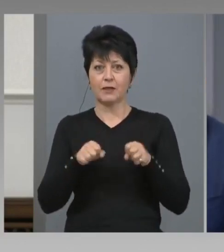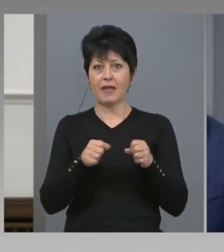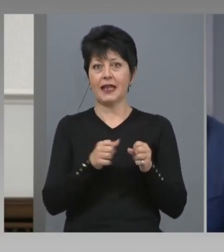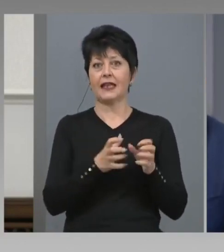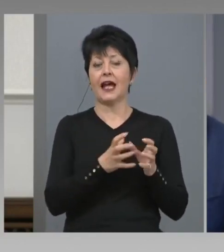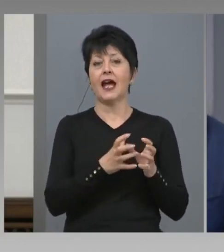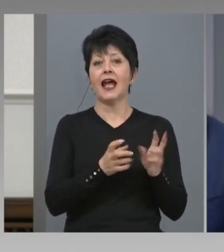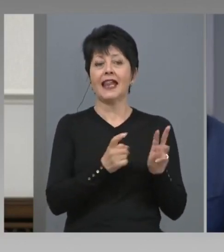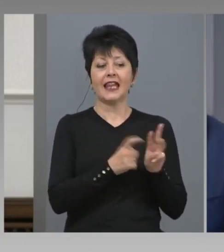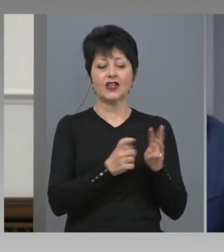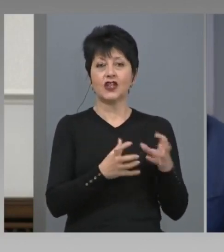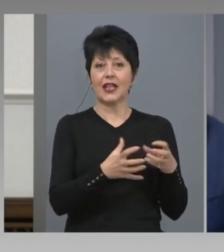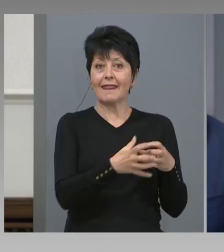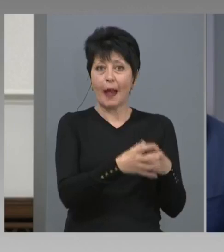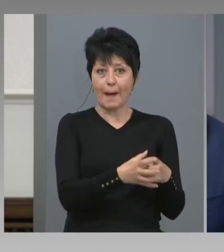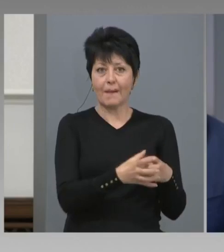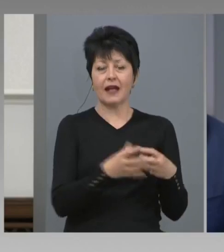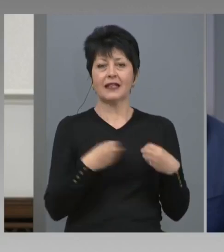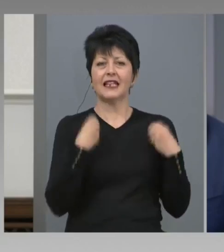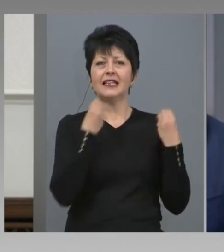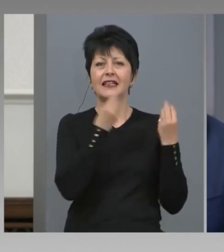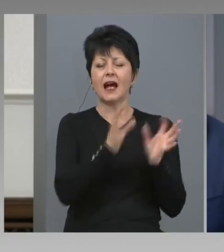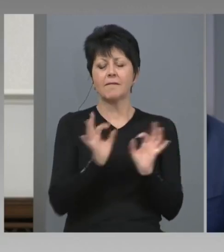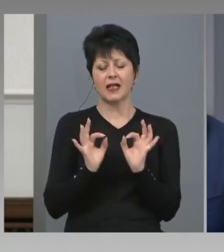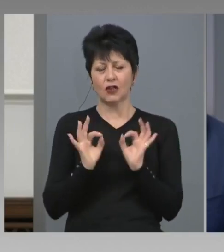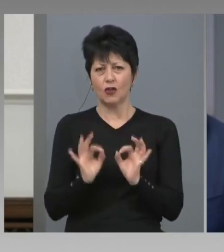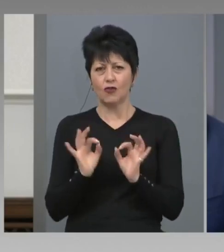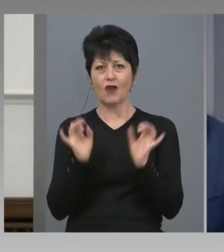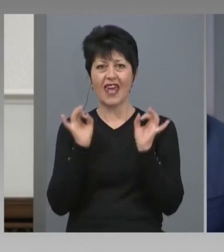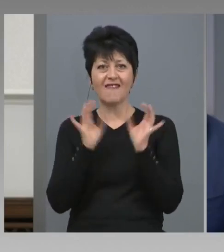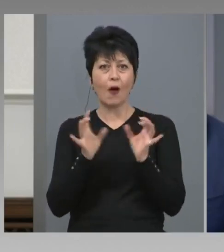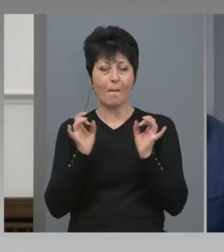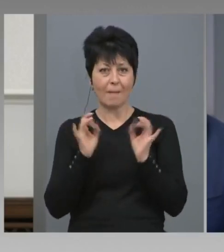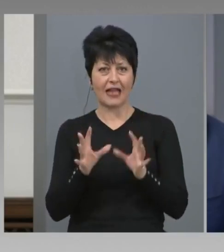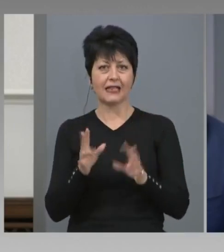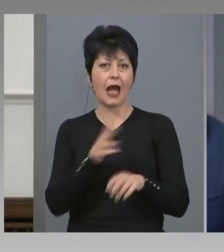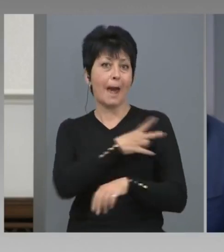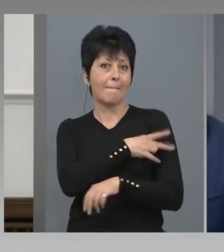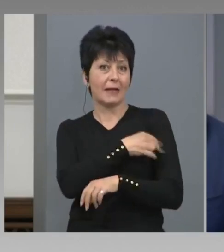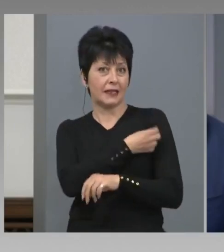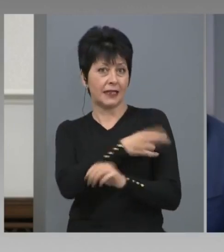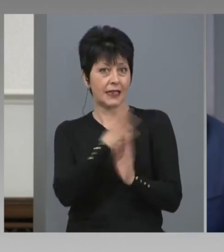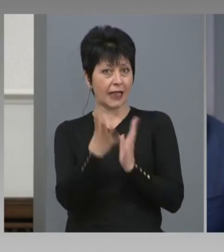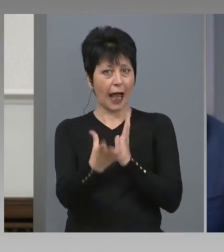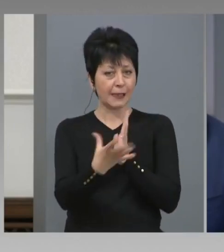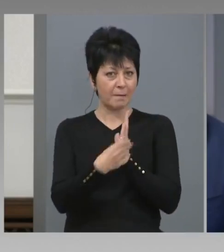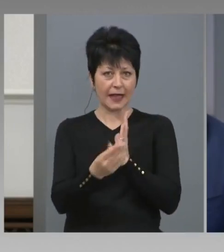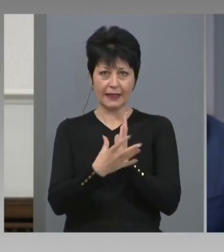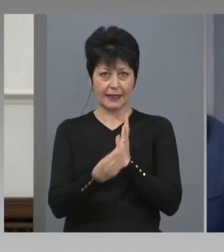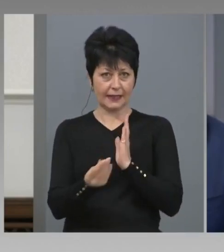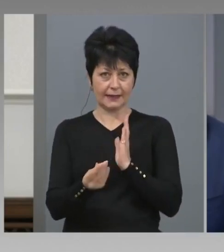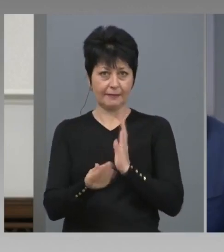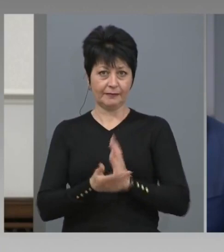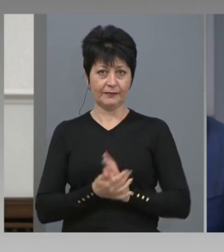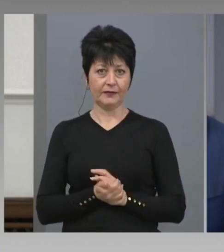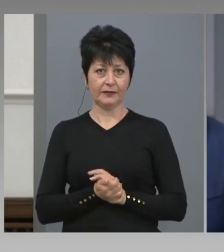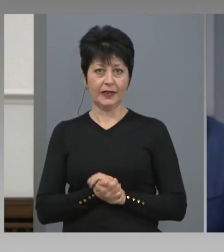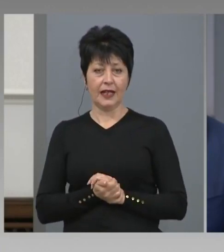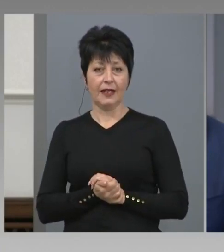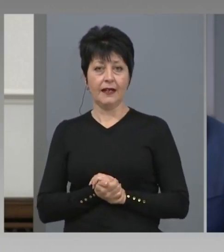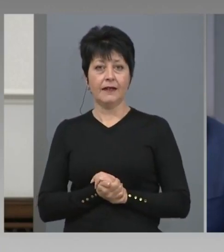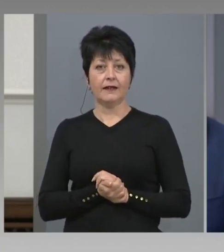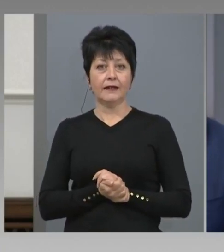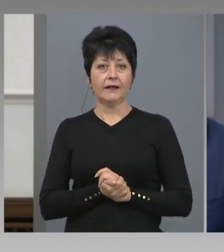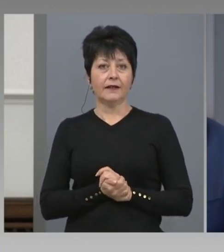точна информация, да даваме една медицинска експертиза. Разбира се, не се...